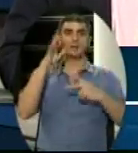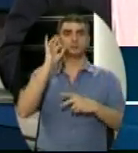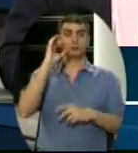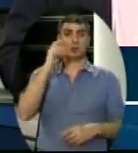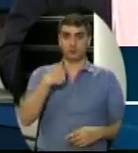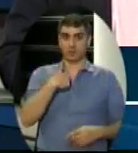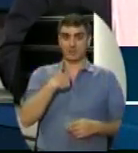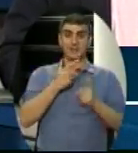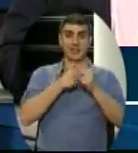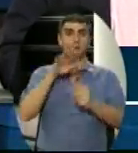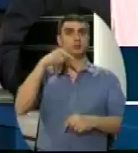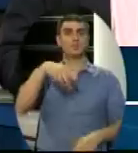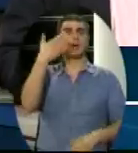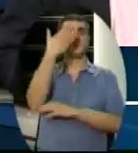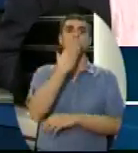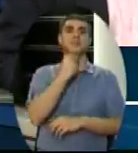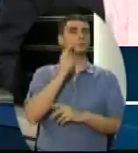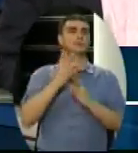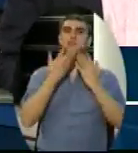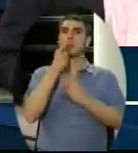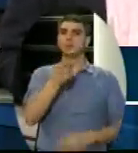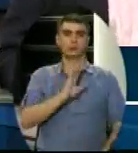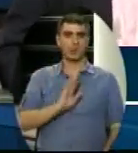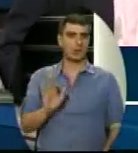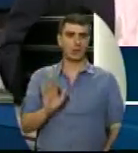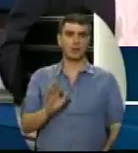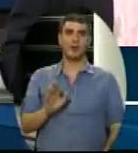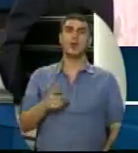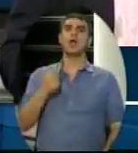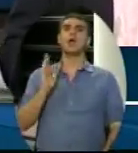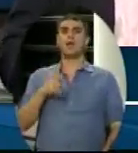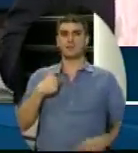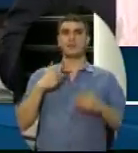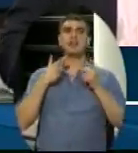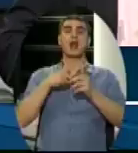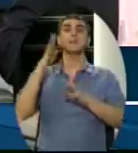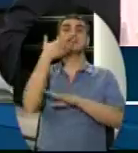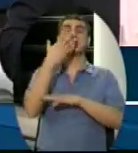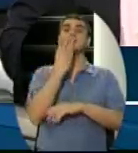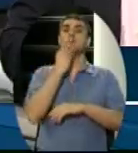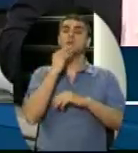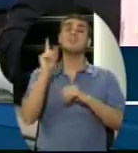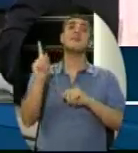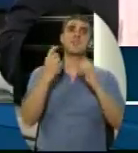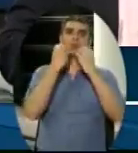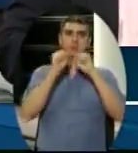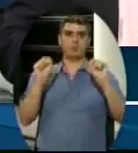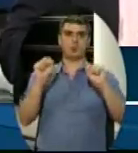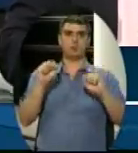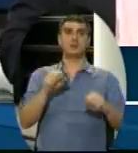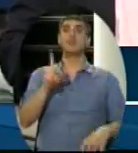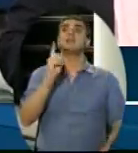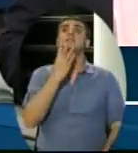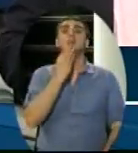כך שאני נלחם על כך שתהיה פה מדינה יהודית, וזה לא יעזור לך. אורן, לא לך ולא לחברים שלך. גם אני נלחם שתהיה יהודית ודמוקרטית. נכון,